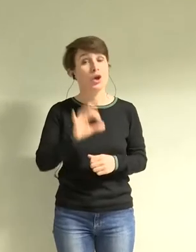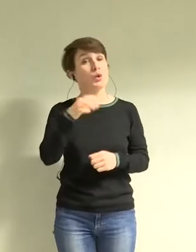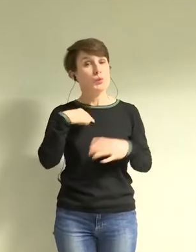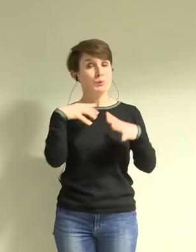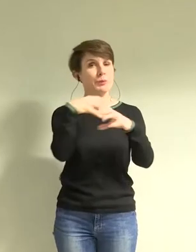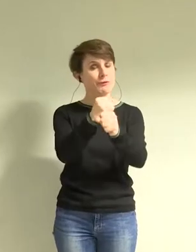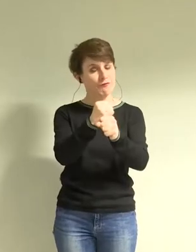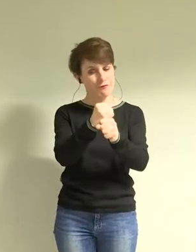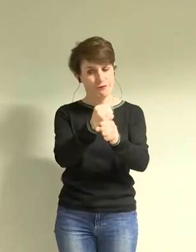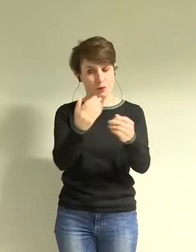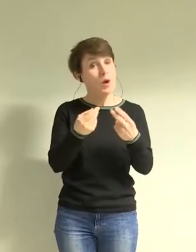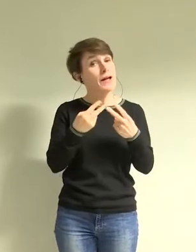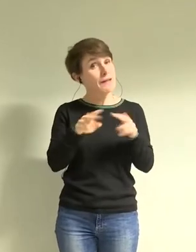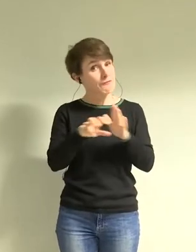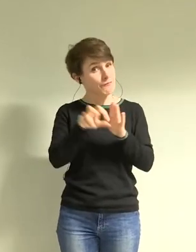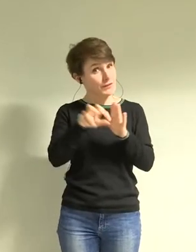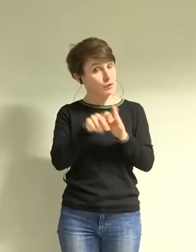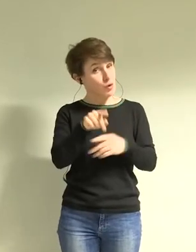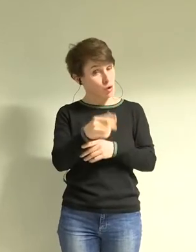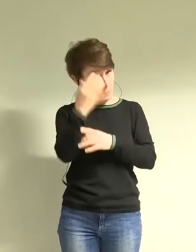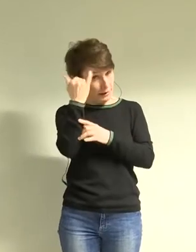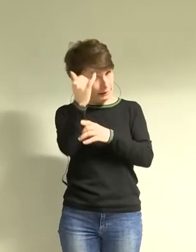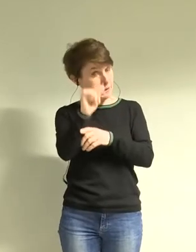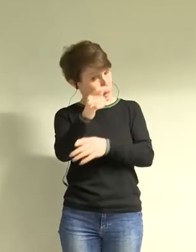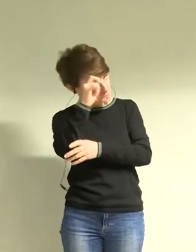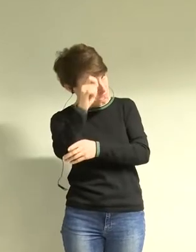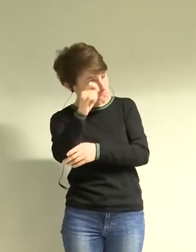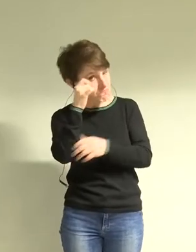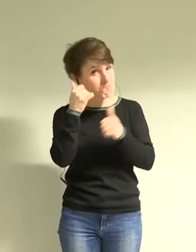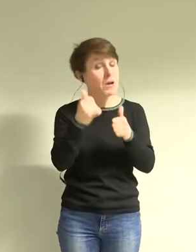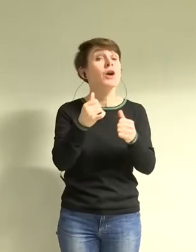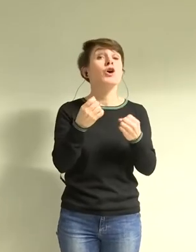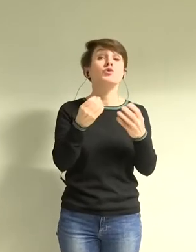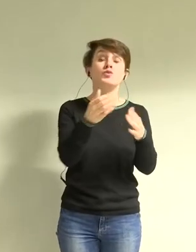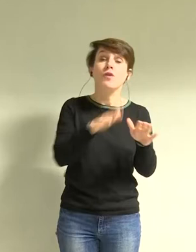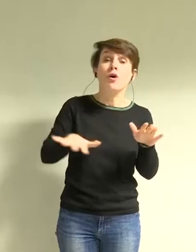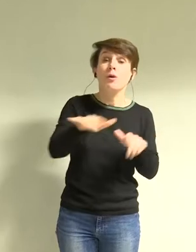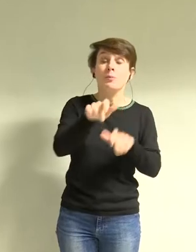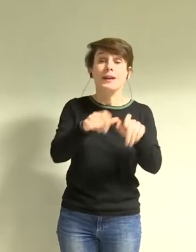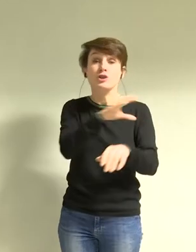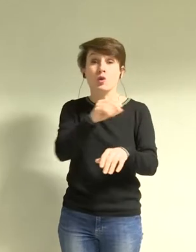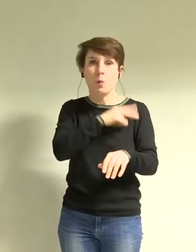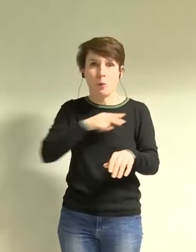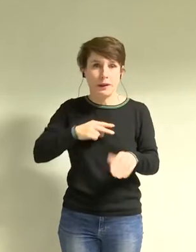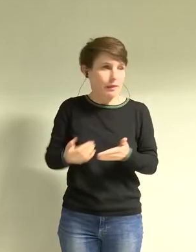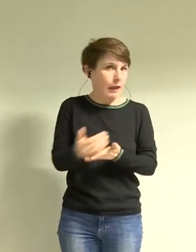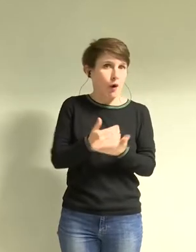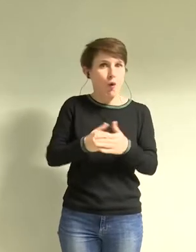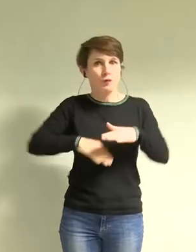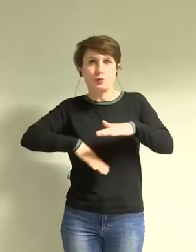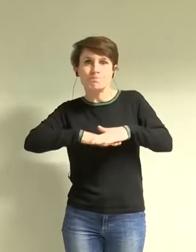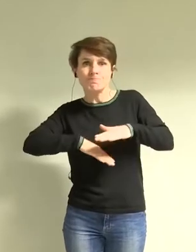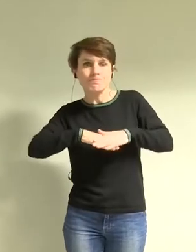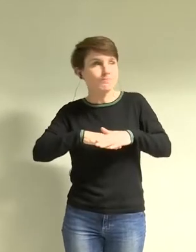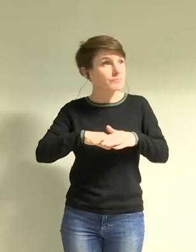la ville effectivement ses copropriétaires qui sont souvent des revenus modestes ça a déjà été dit et qui voit eller qui ont